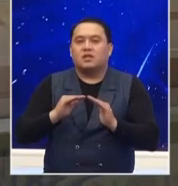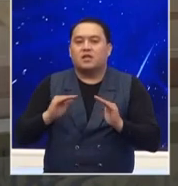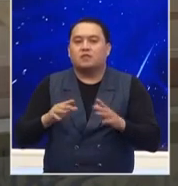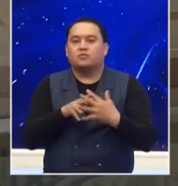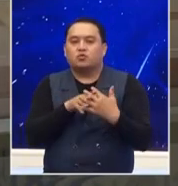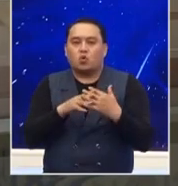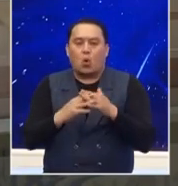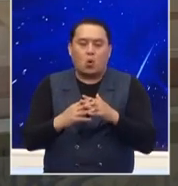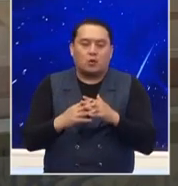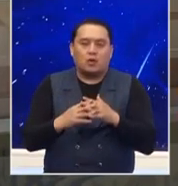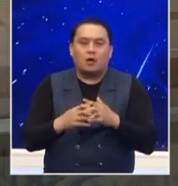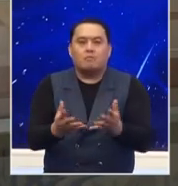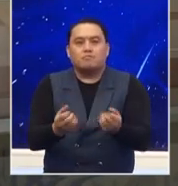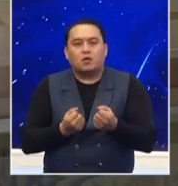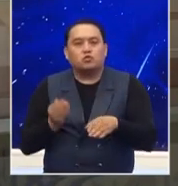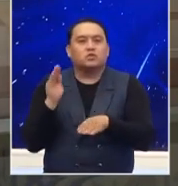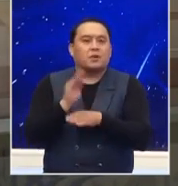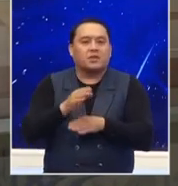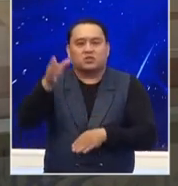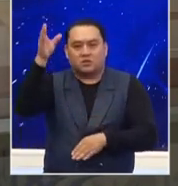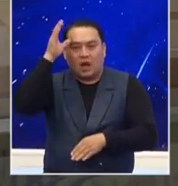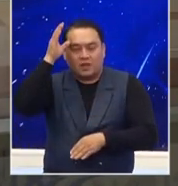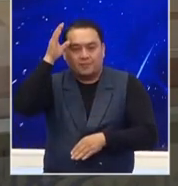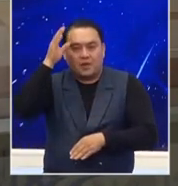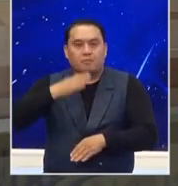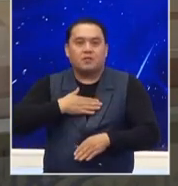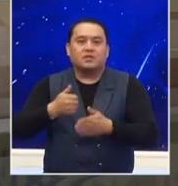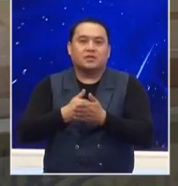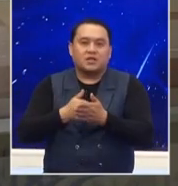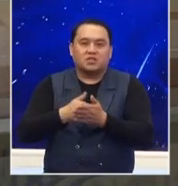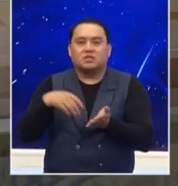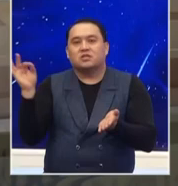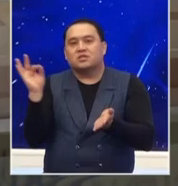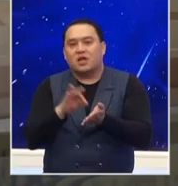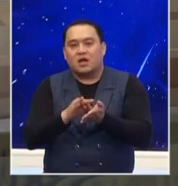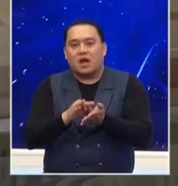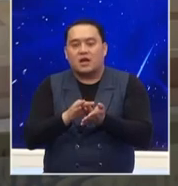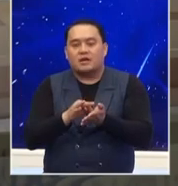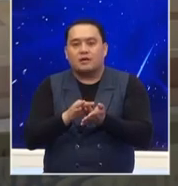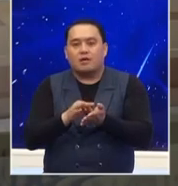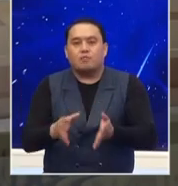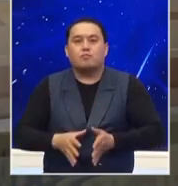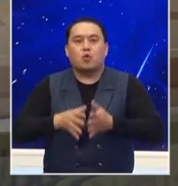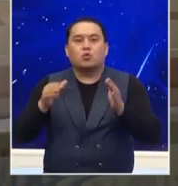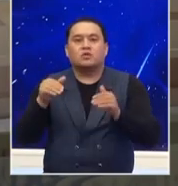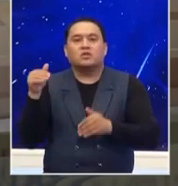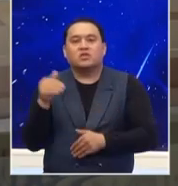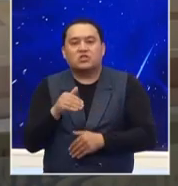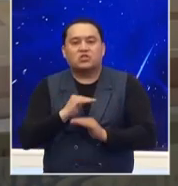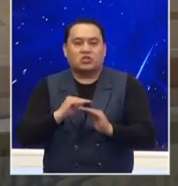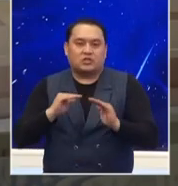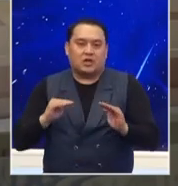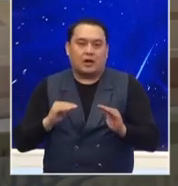школ получить какие-то дополнительные знания. Мы достигли этой цели. Порядка больше 1000 детей, кто